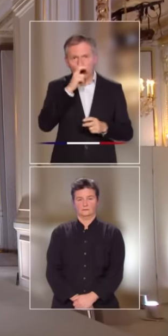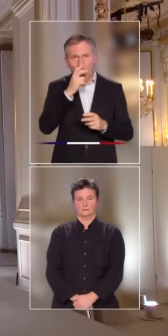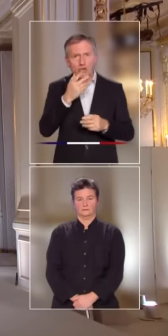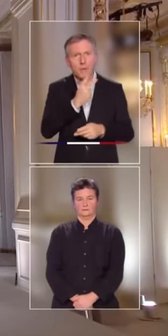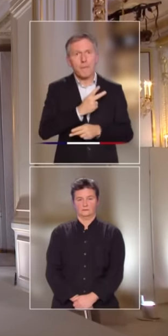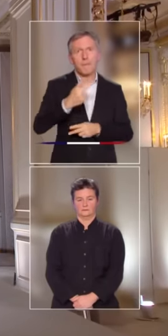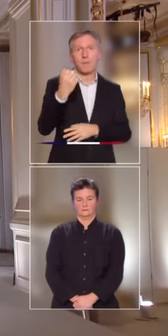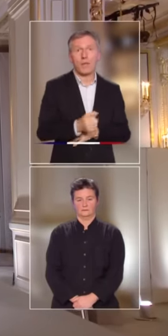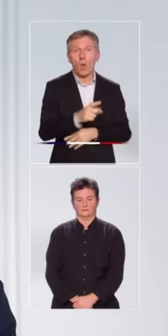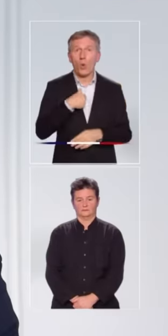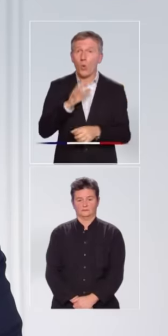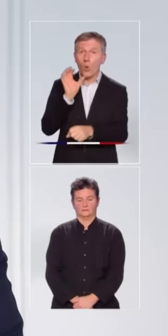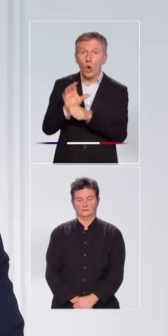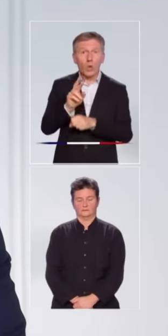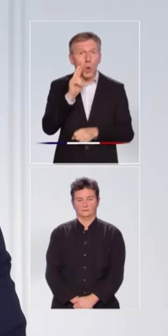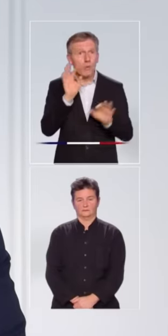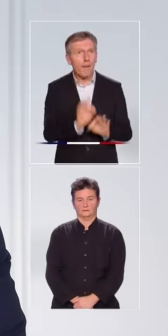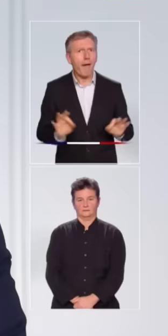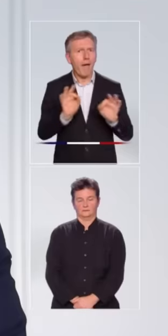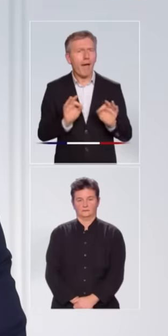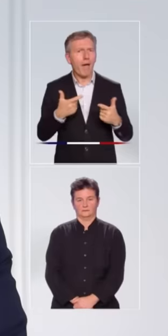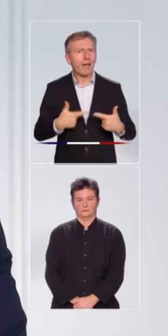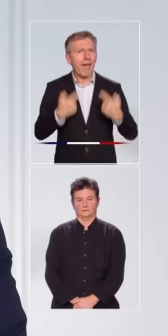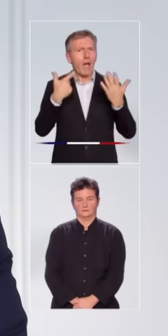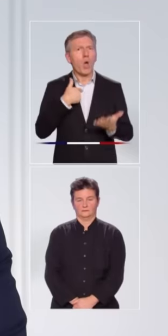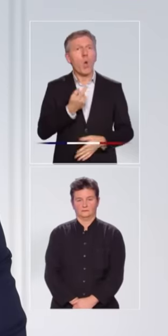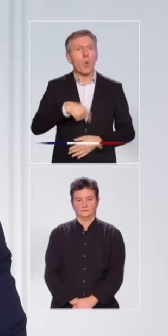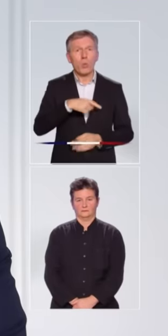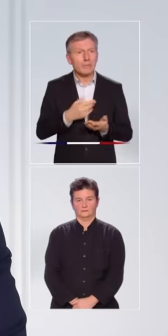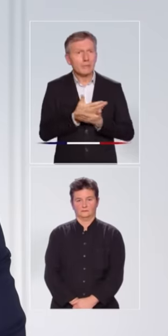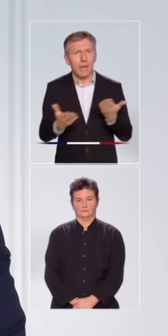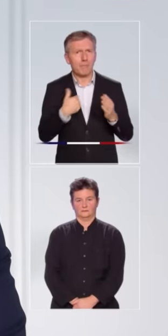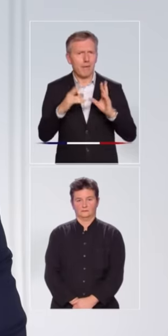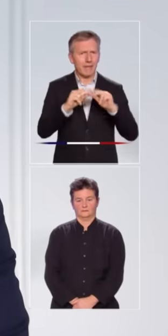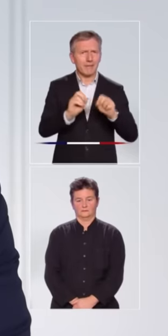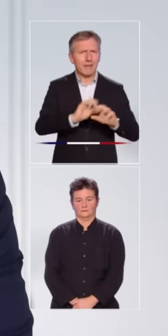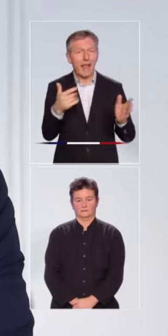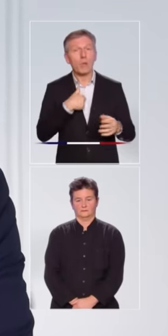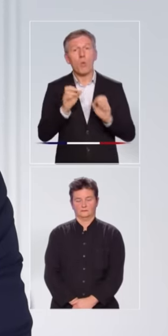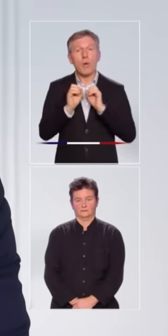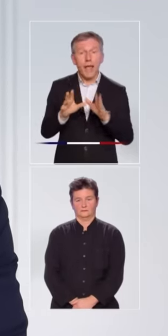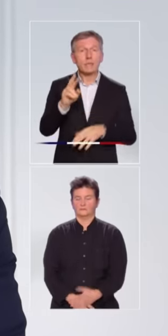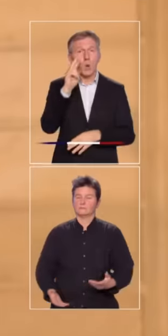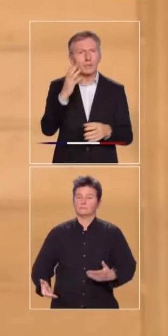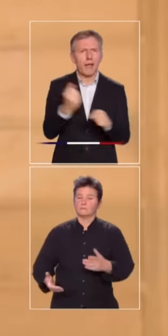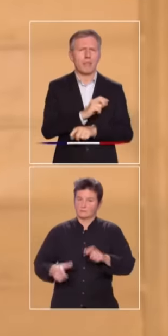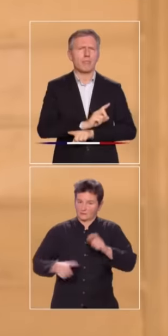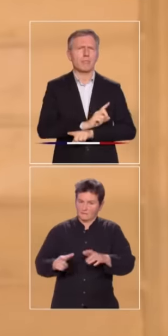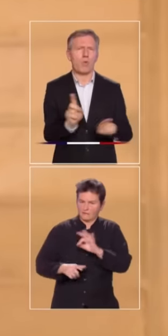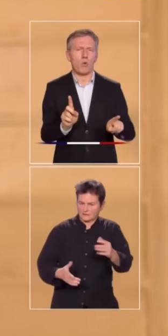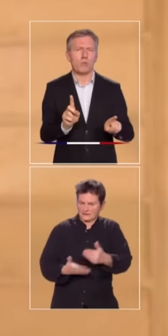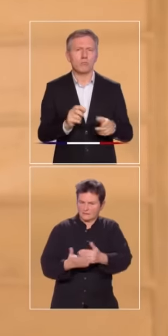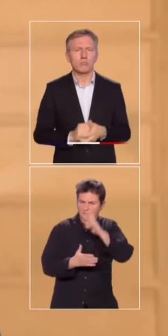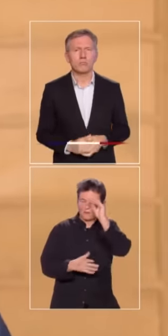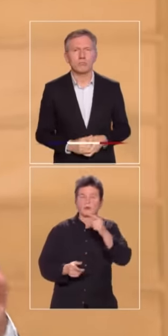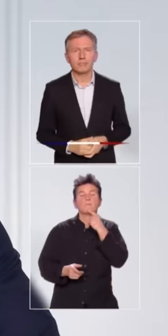Nous ne sommes pas en guerre contre la Russie. Simplement, il faut être clair, nous ne devons pas laisser la Russie gagner. Mais les Français n'ont pas compris, vous